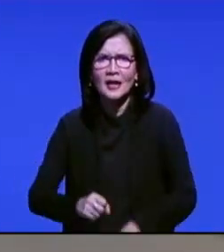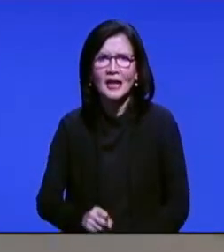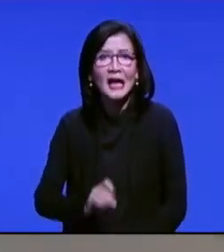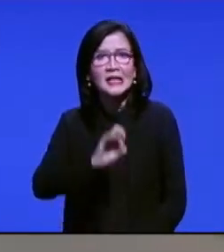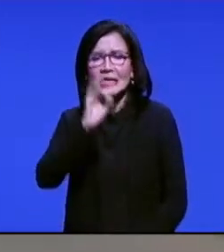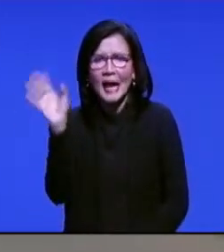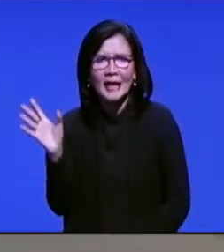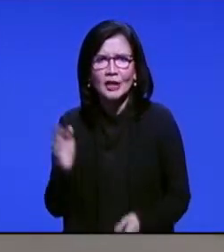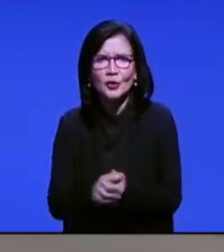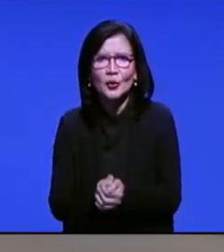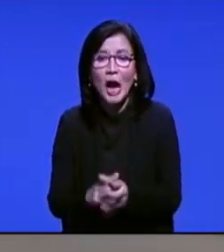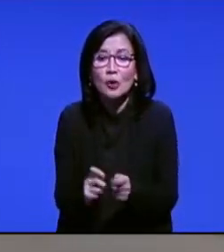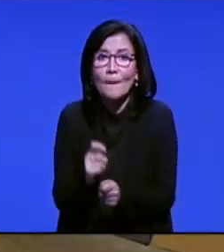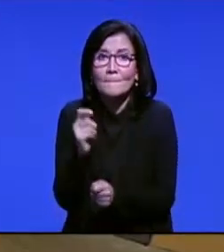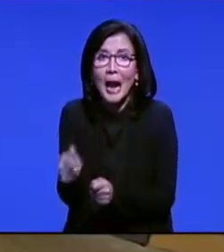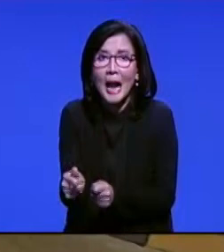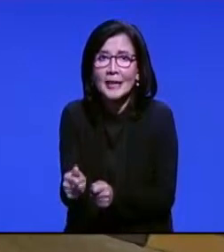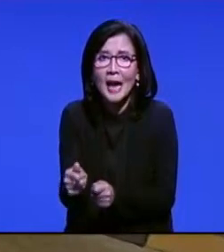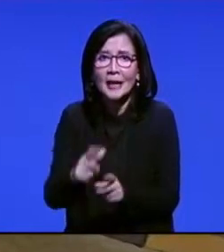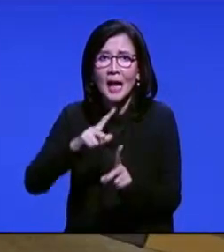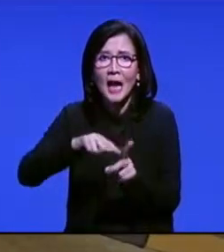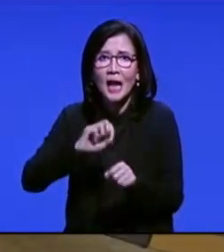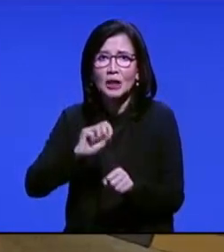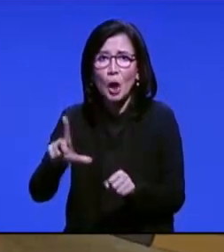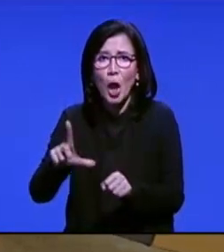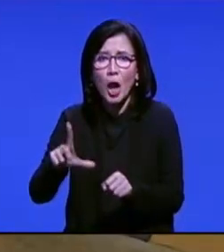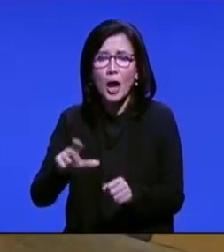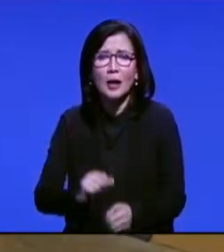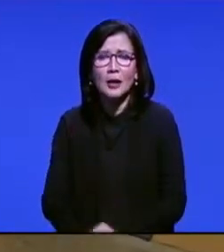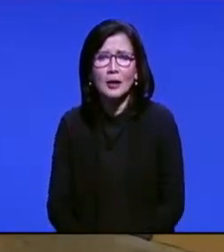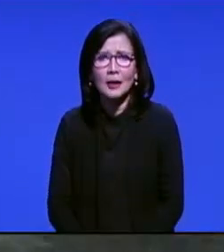para pengendara harus merogoh kocek lebih dalam untuk membayar tarif tol.